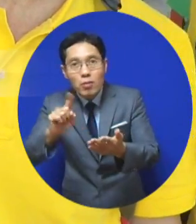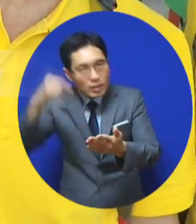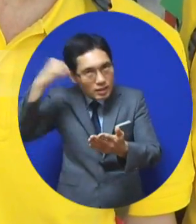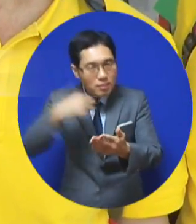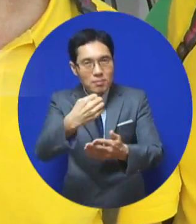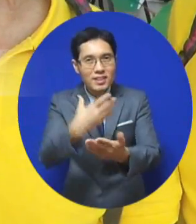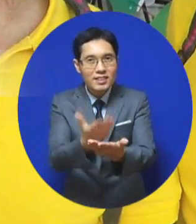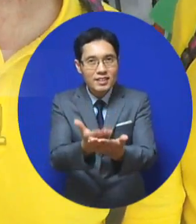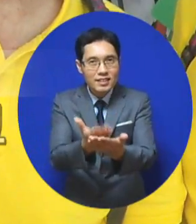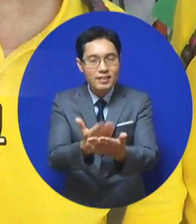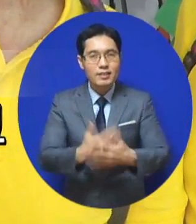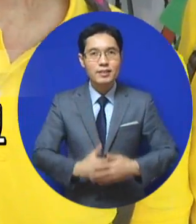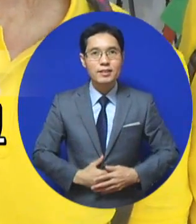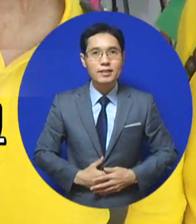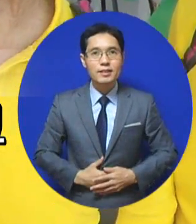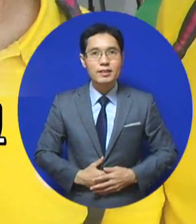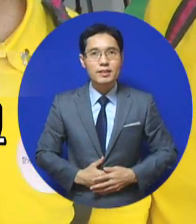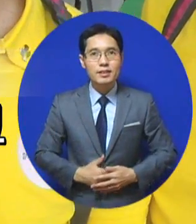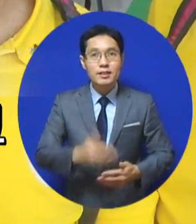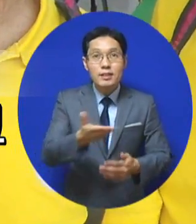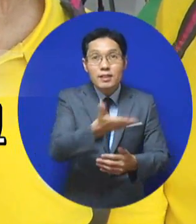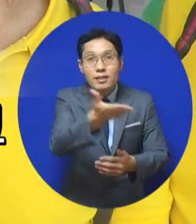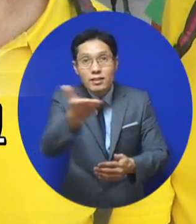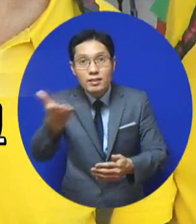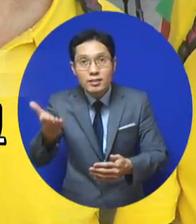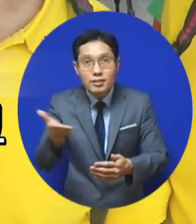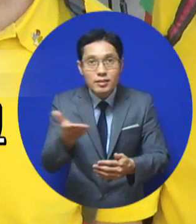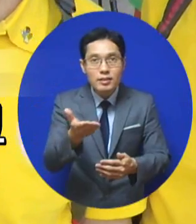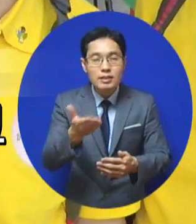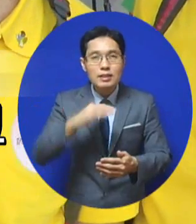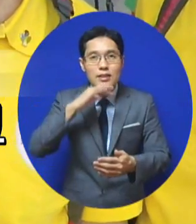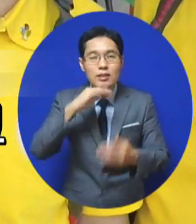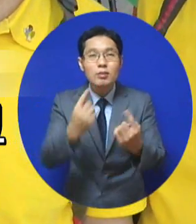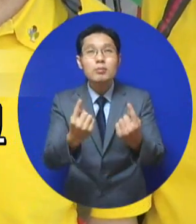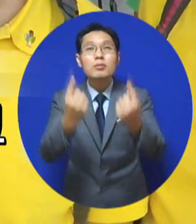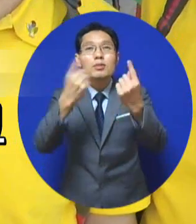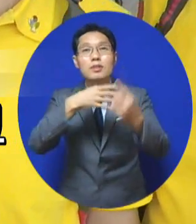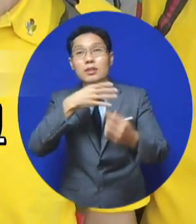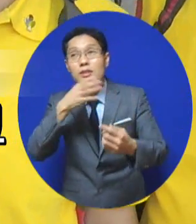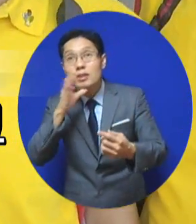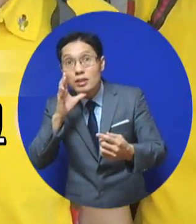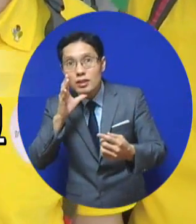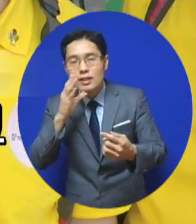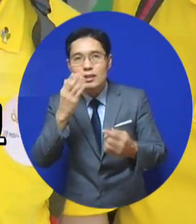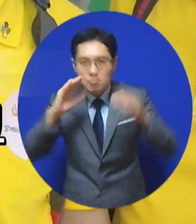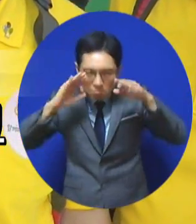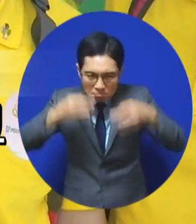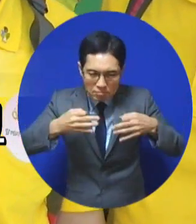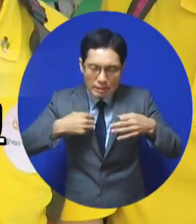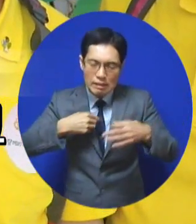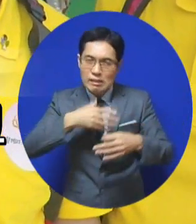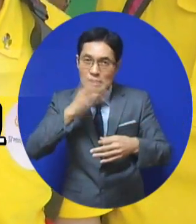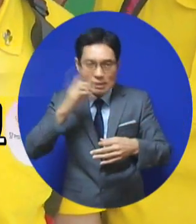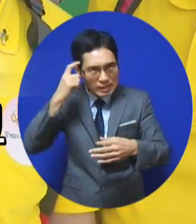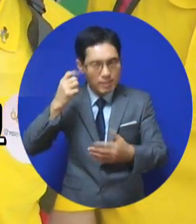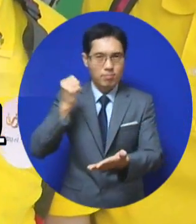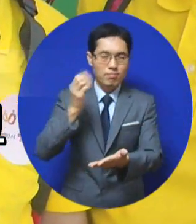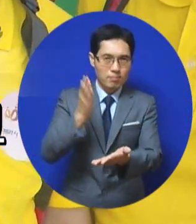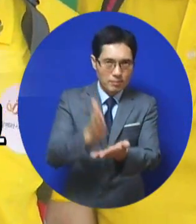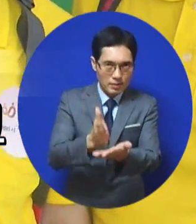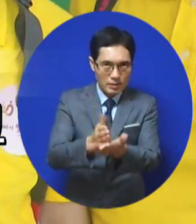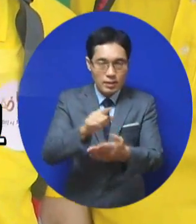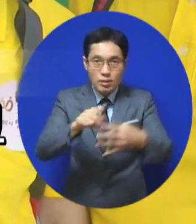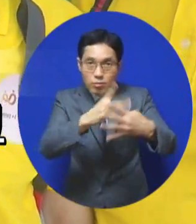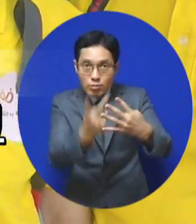느낌을 말씀해 주세요. 여러분들도 나이가 많더라도 많다고 생각하지 마시고 이